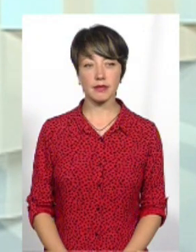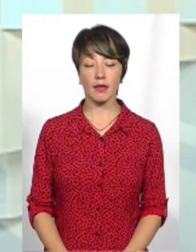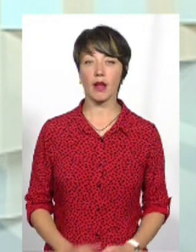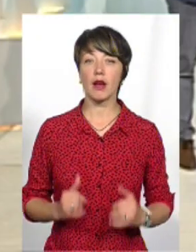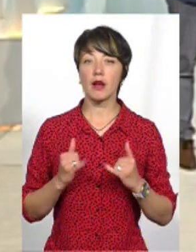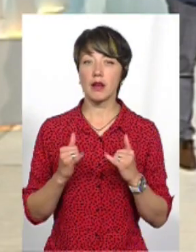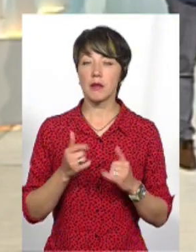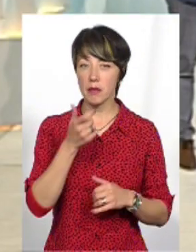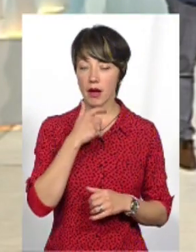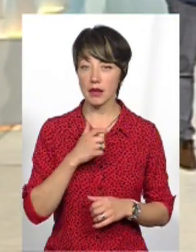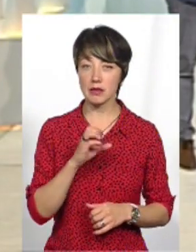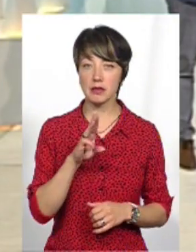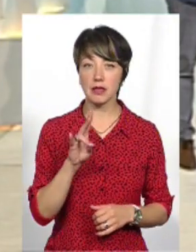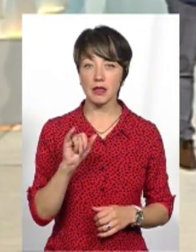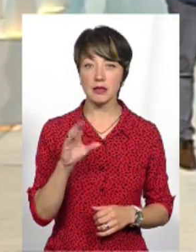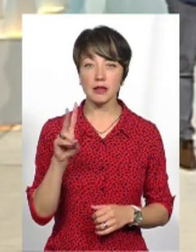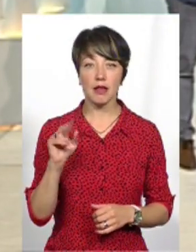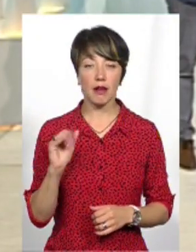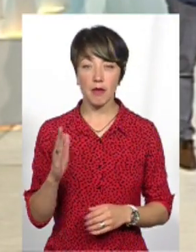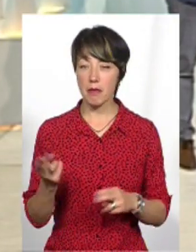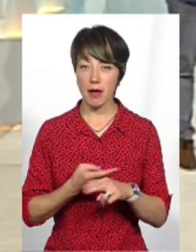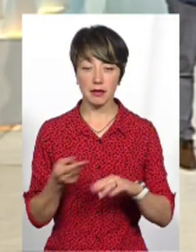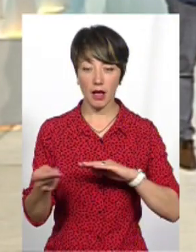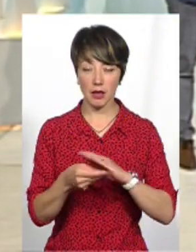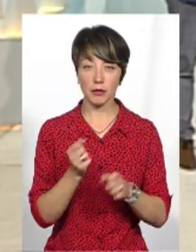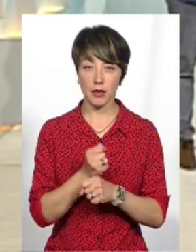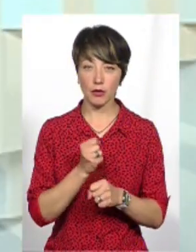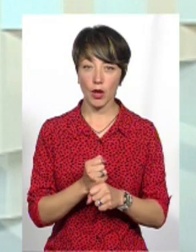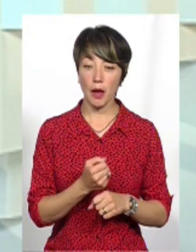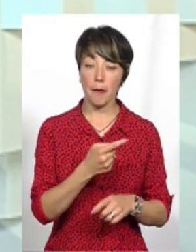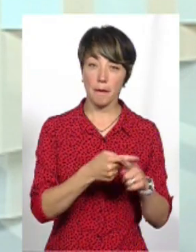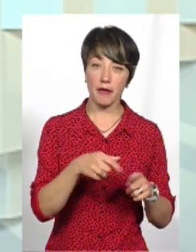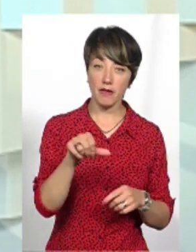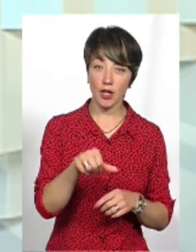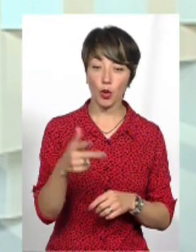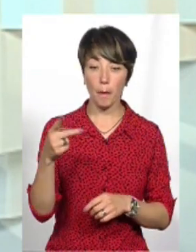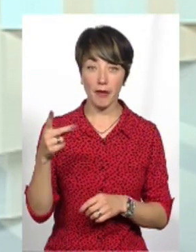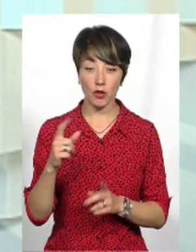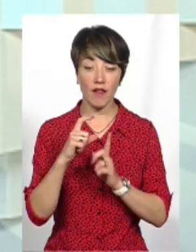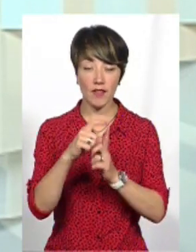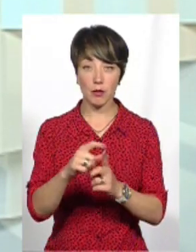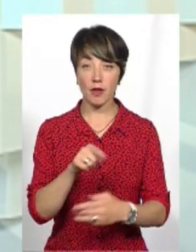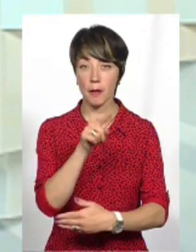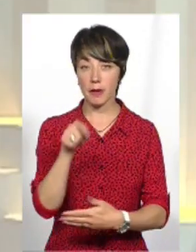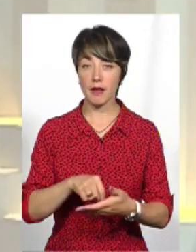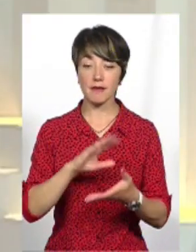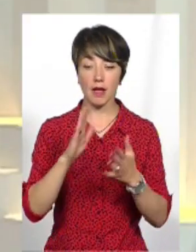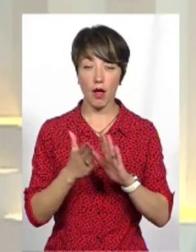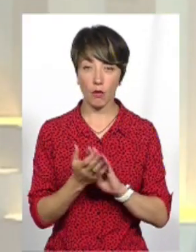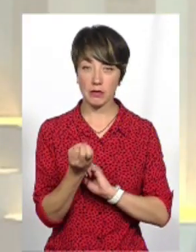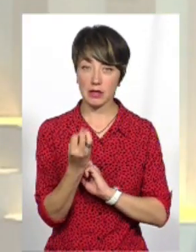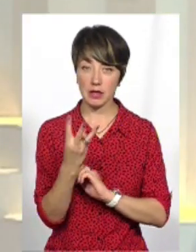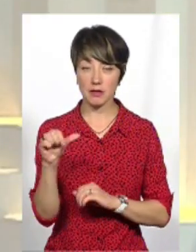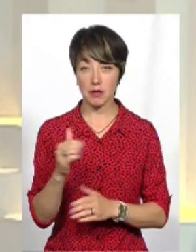Пане Станіславе, наголошую, працюємо без агітації. Від півхвилини до півтори у вас буде для відповідей на питання. Загалом спілкуємося 13 хвилин,